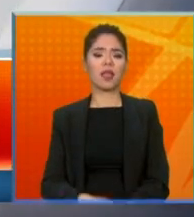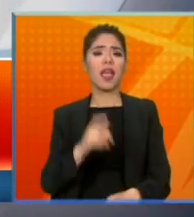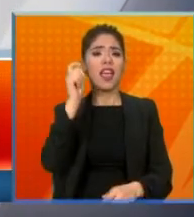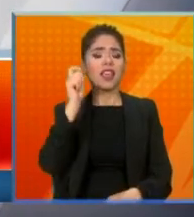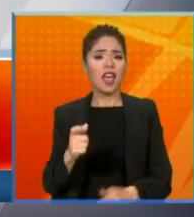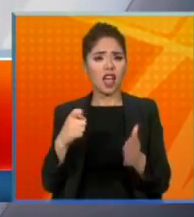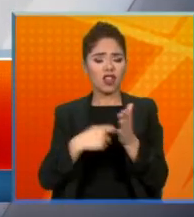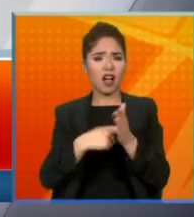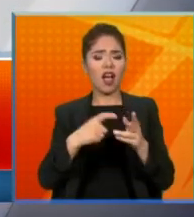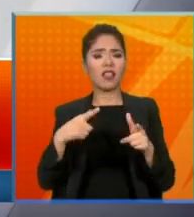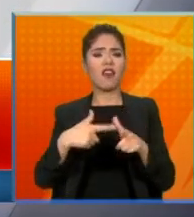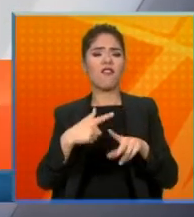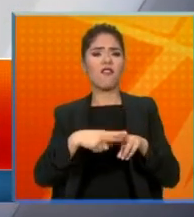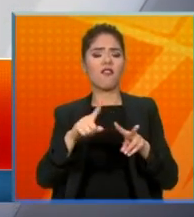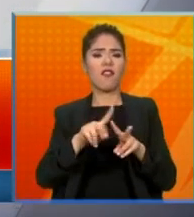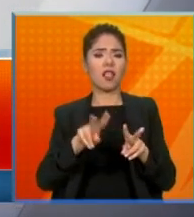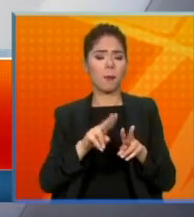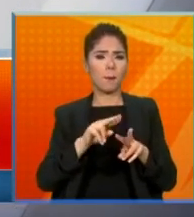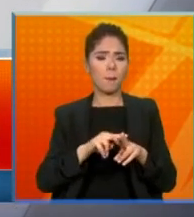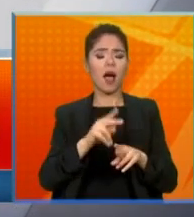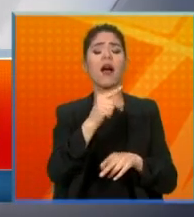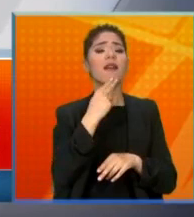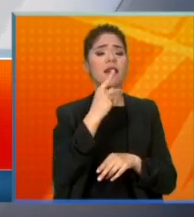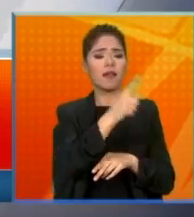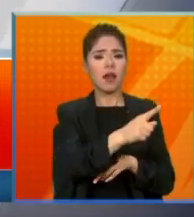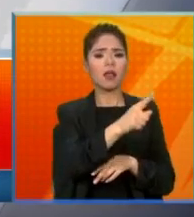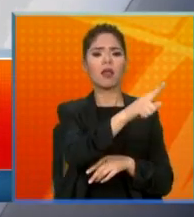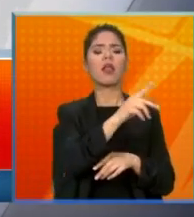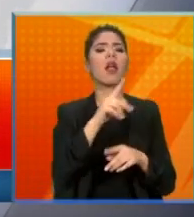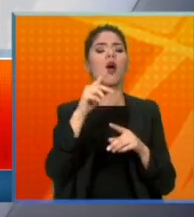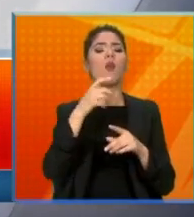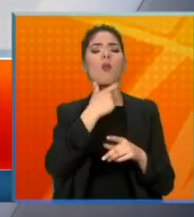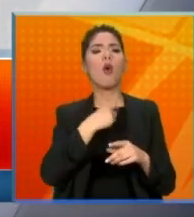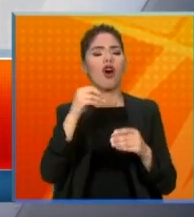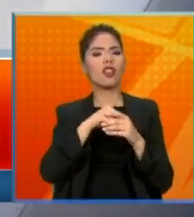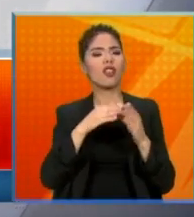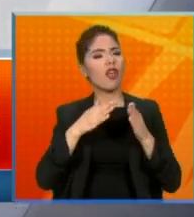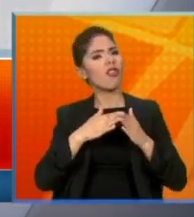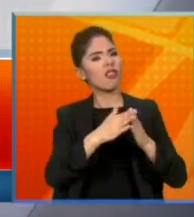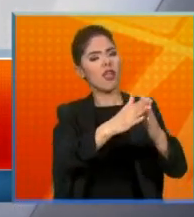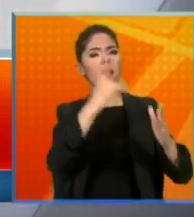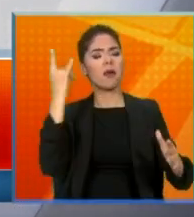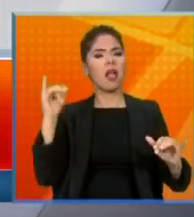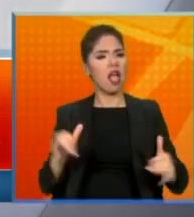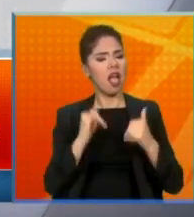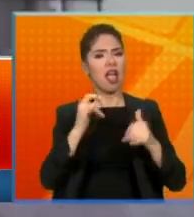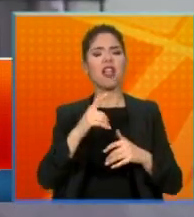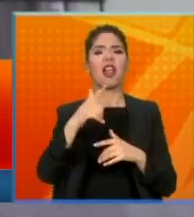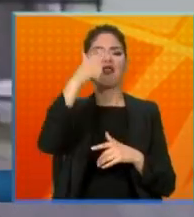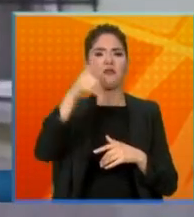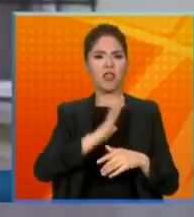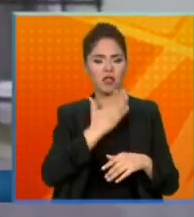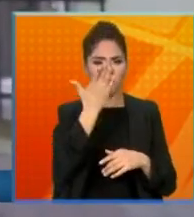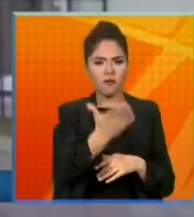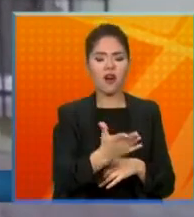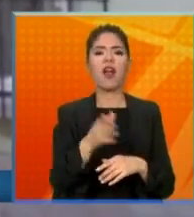Gerçek adı Fatma Çakır olan kadının İstanbul Boğazı'nda kiraladığı lüks teknedeki eğlence görüntüleri BBC'nin maskesini düşürdü.